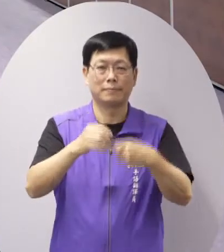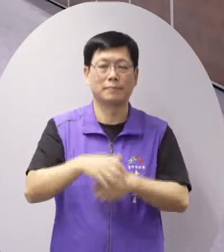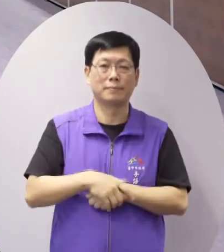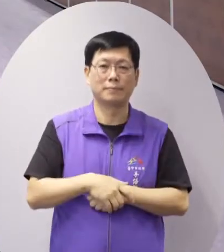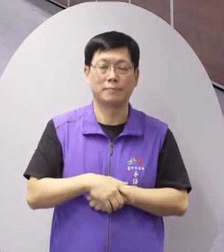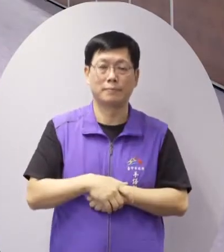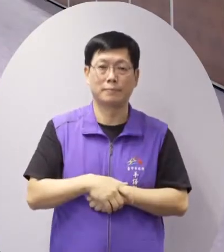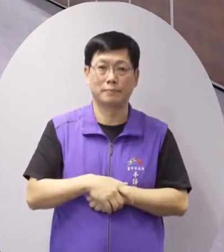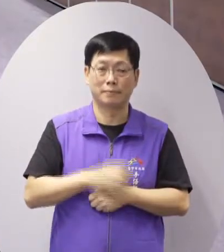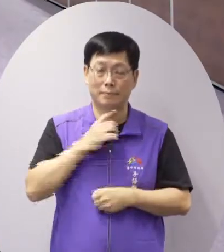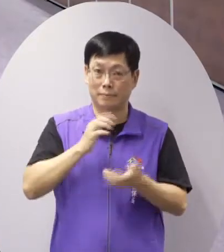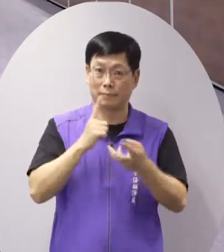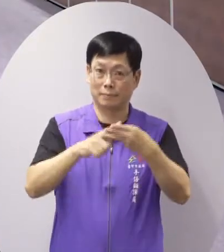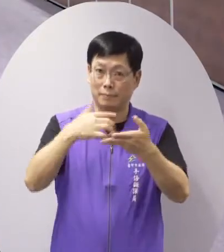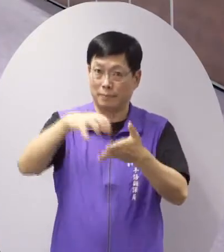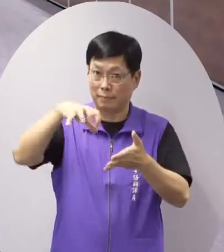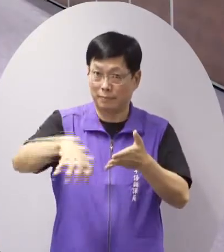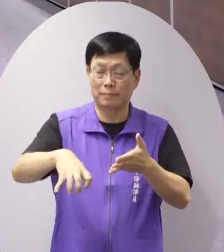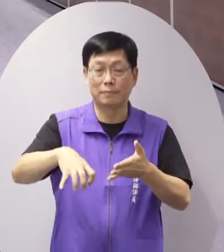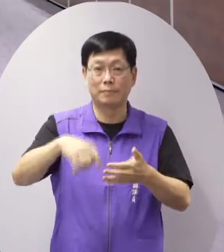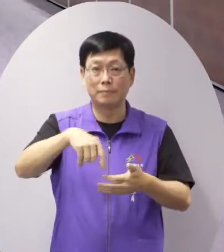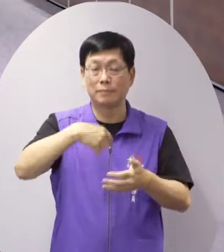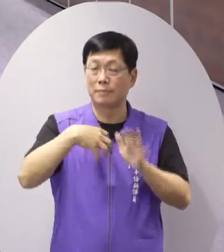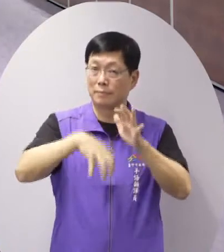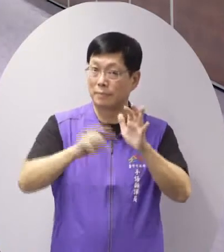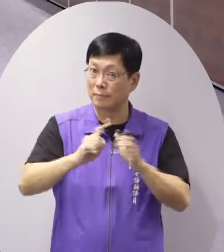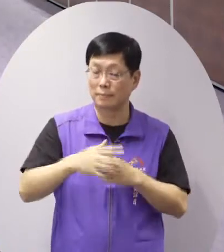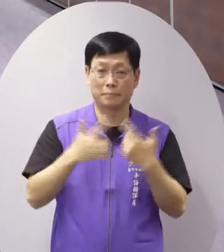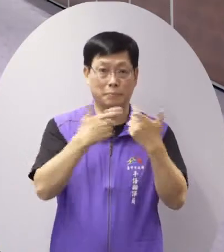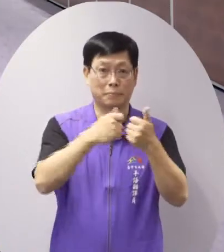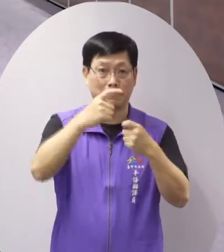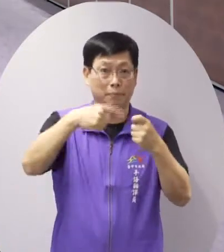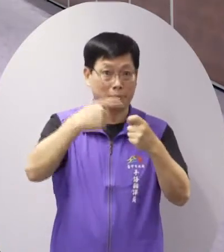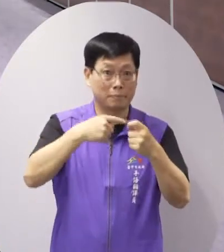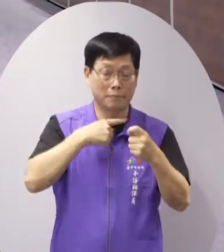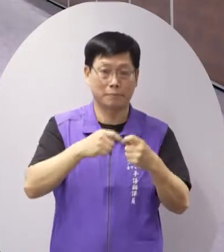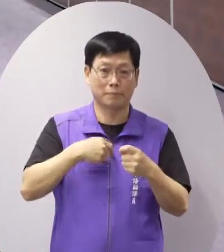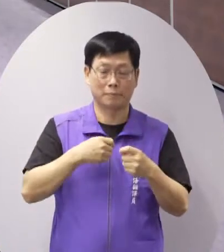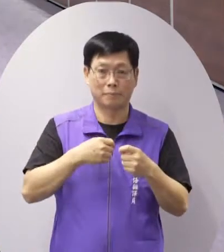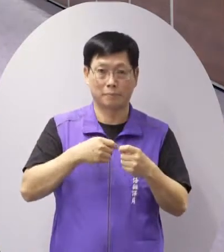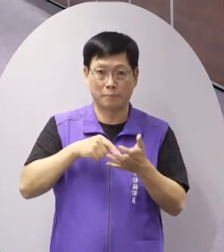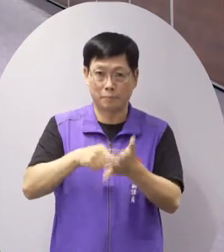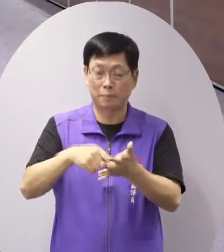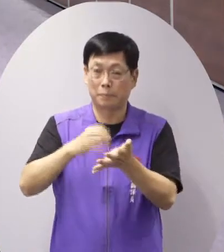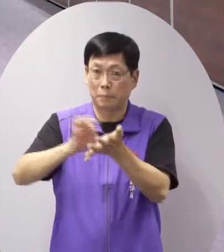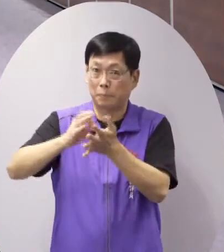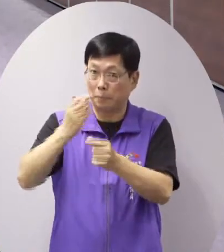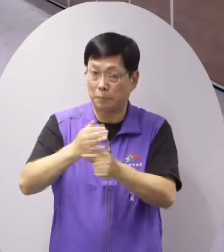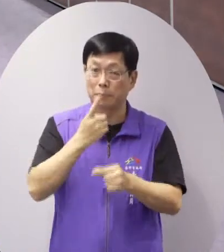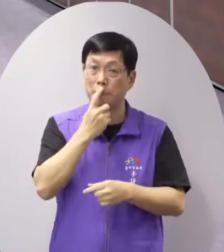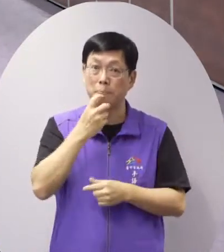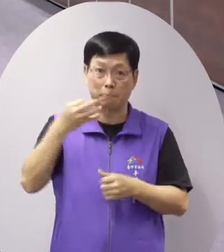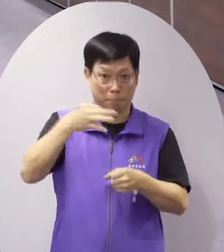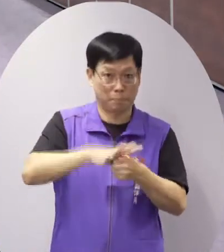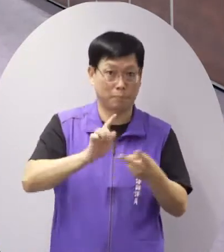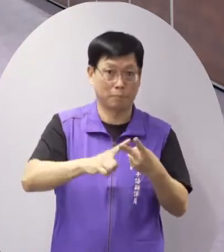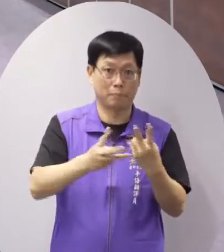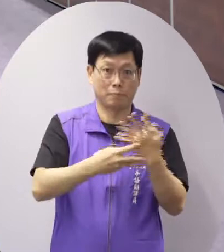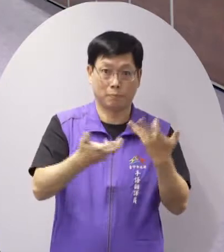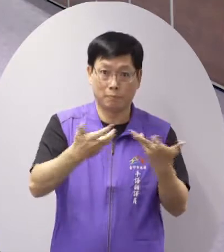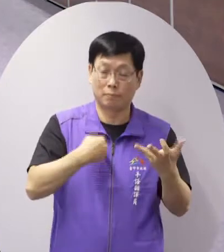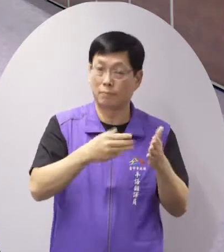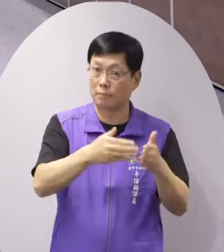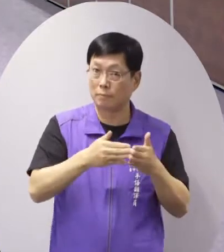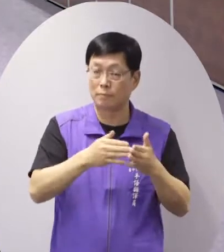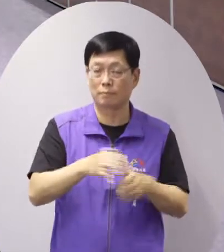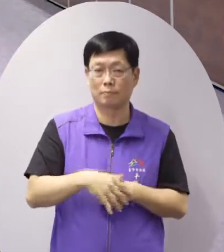提案机关主计处，案由为因应年度进行中中央各部会补助及业务上所